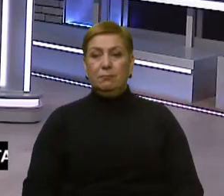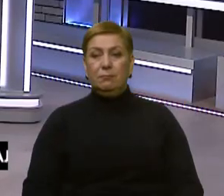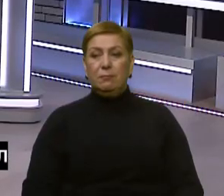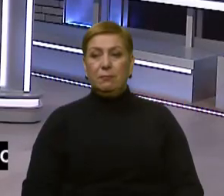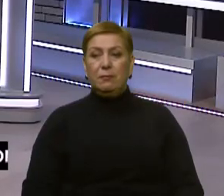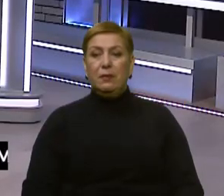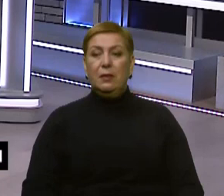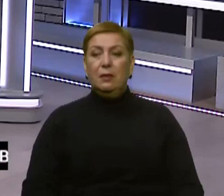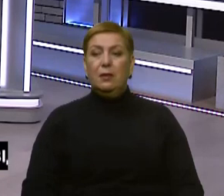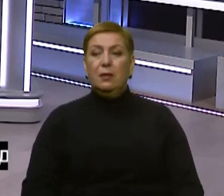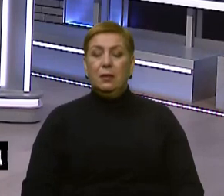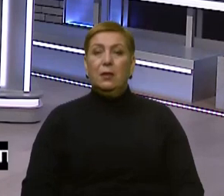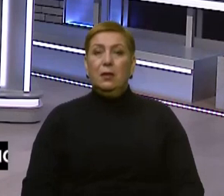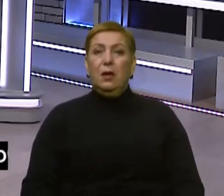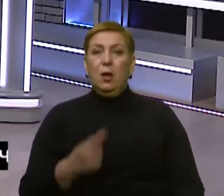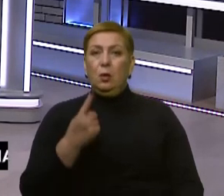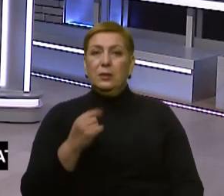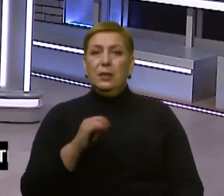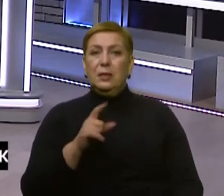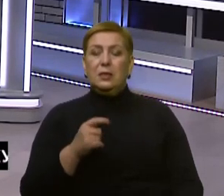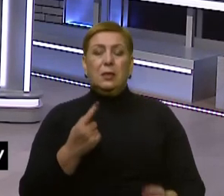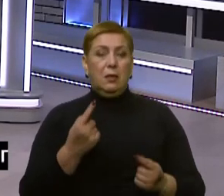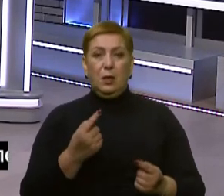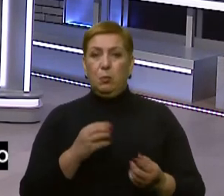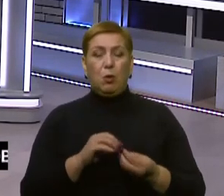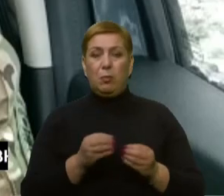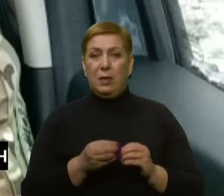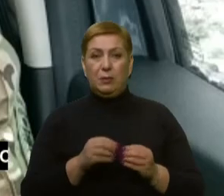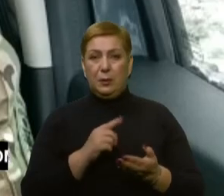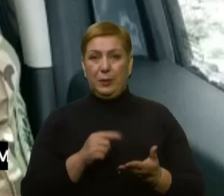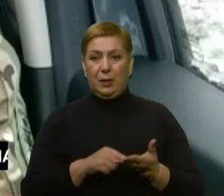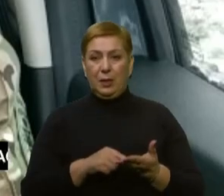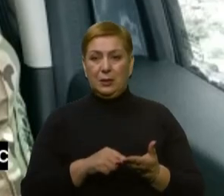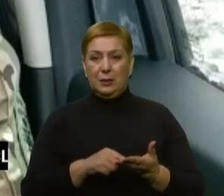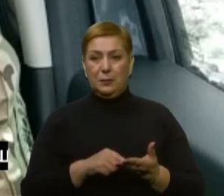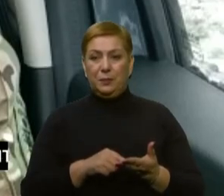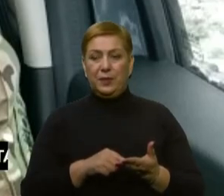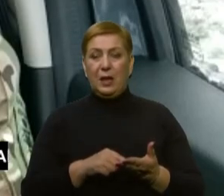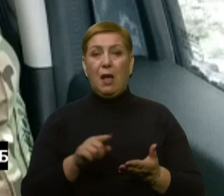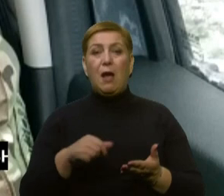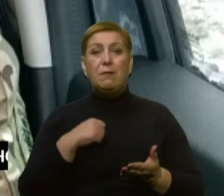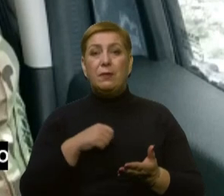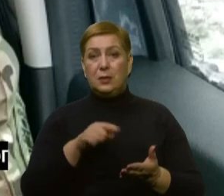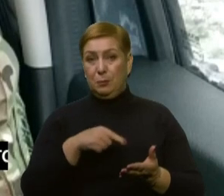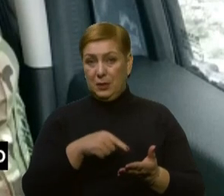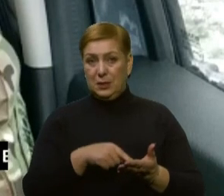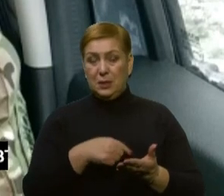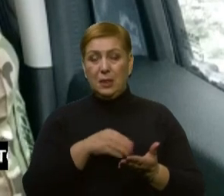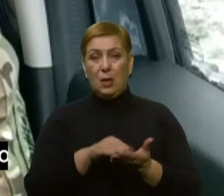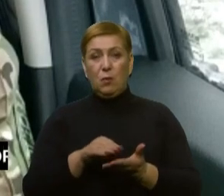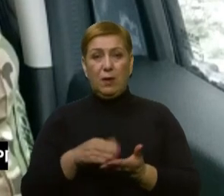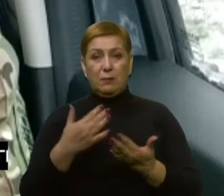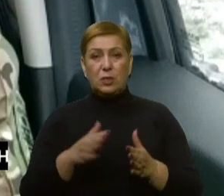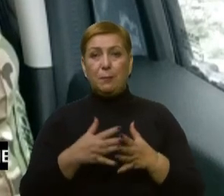Також одне з таких проблемних питань, відверто кажучи. В місті ми вже не ховаємо дуже давно, більше ніж